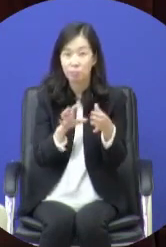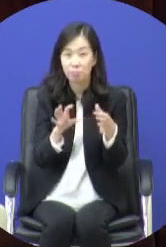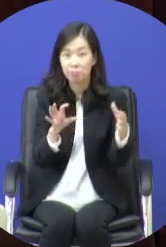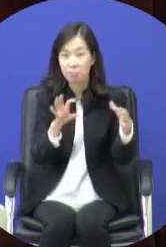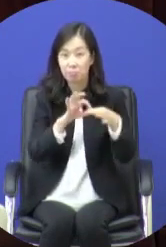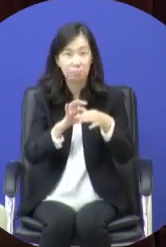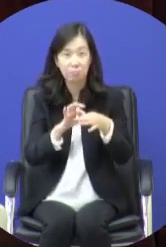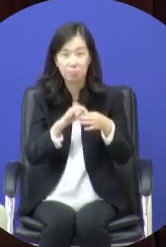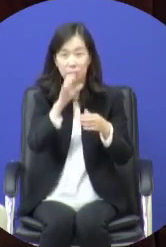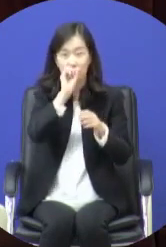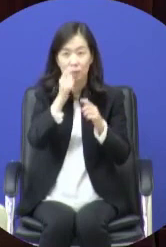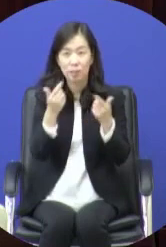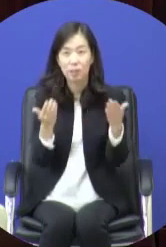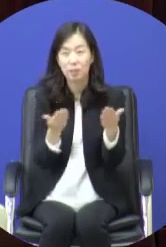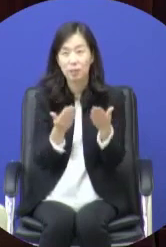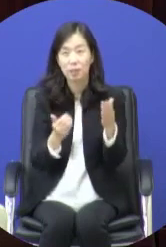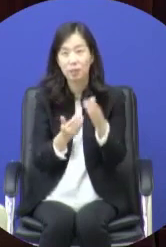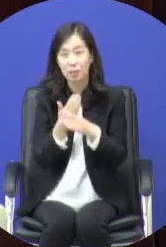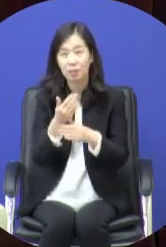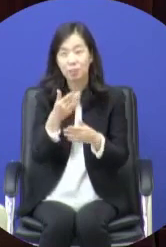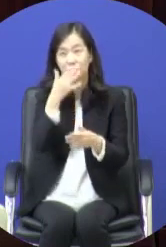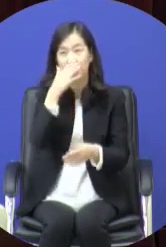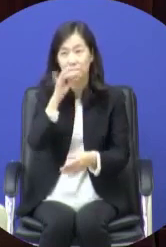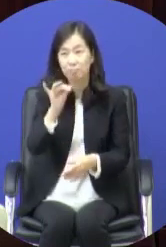않은 일들이 벌어지는 것은 당연합니다.